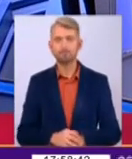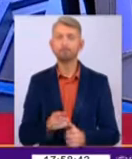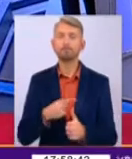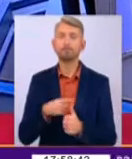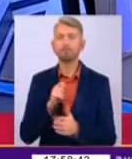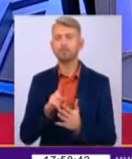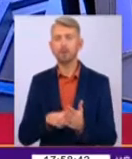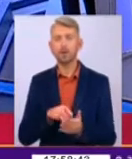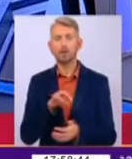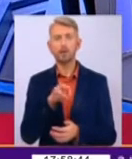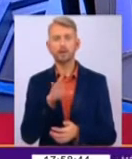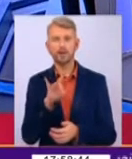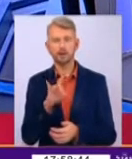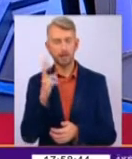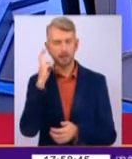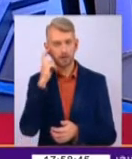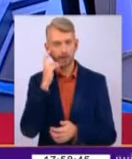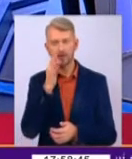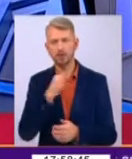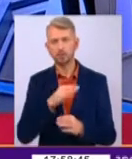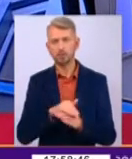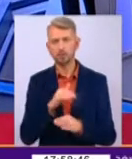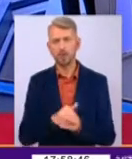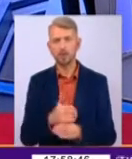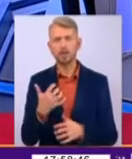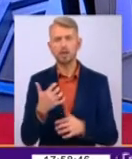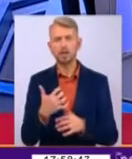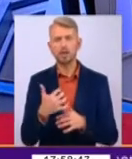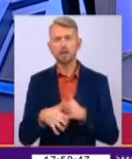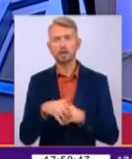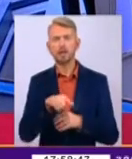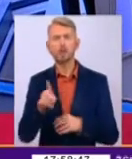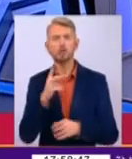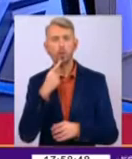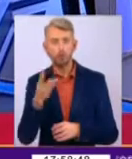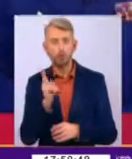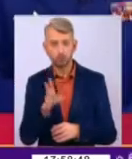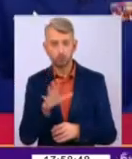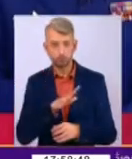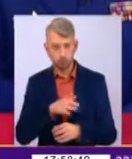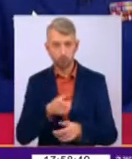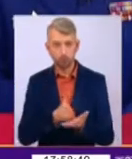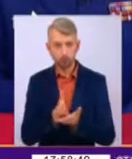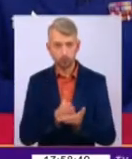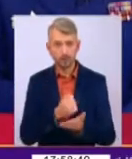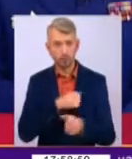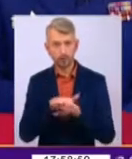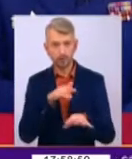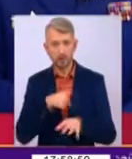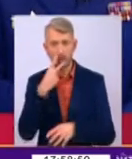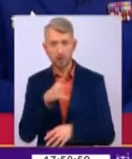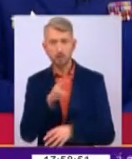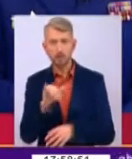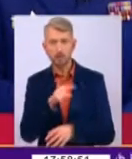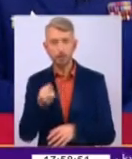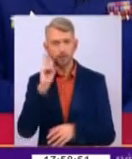ваше питання? Олександр Київ, скажіть, будь ласка, серед тих, що виступає, хто-небудь служив у Збройних силах? Я бачу, що ні. Вони не